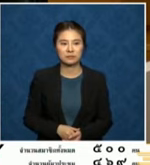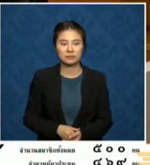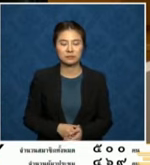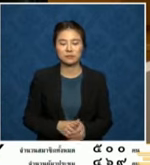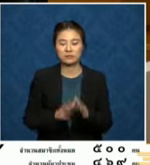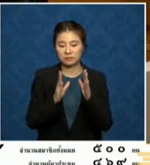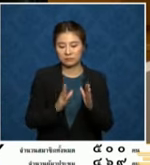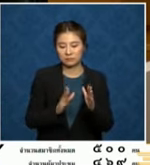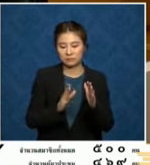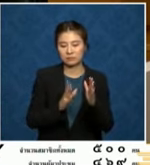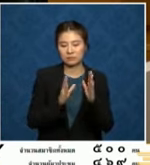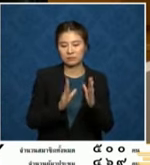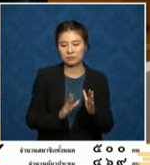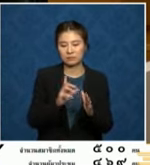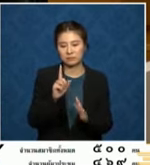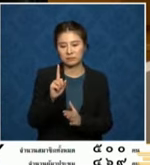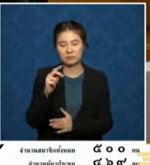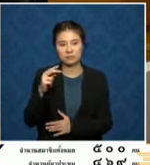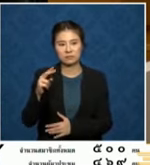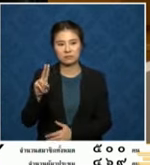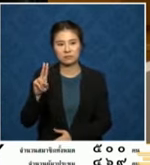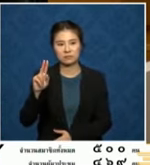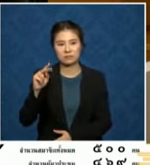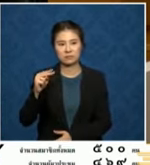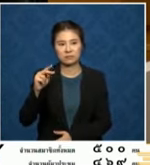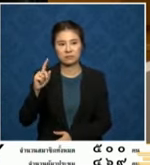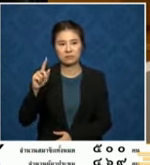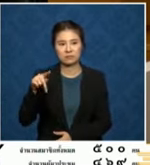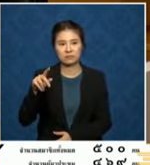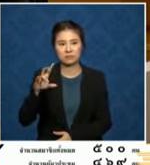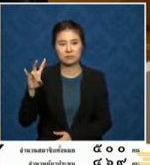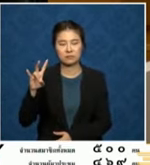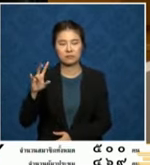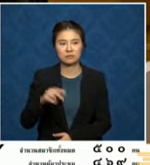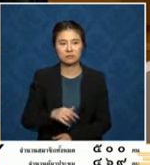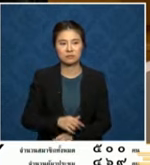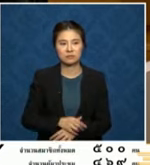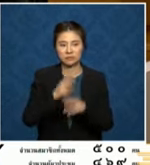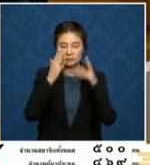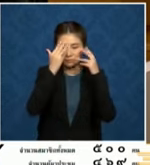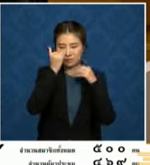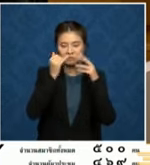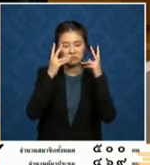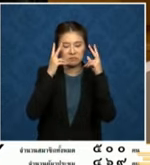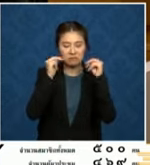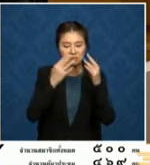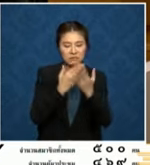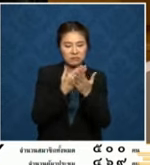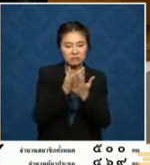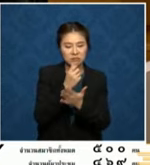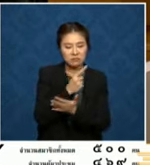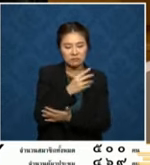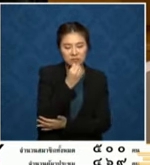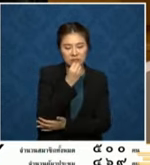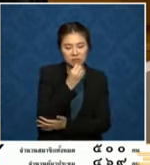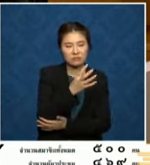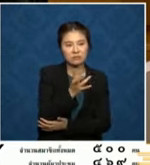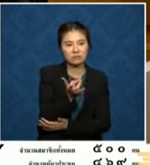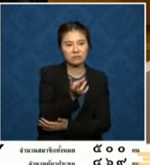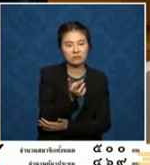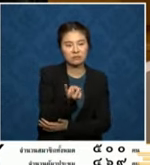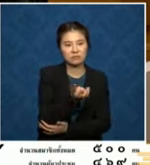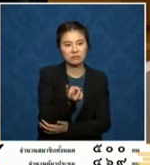น 21,700 บาทนายกทำไมได้น้อยกว่าอันนี้ก็เป็นข้อสังเกตนะครับแ